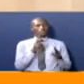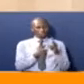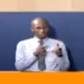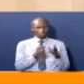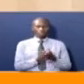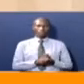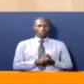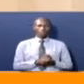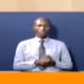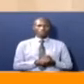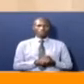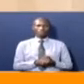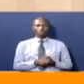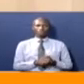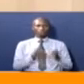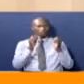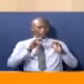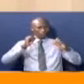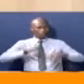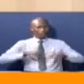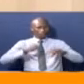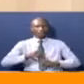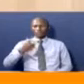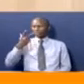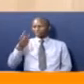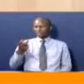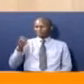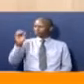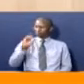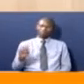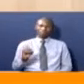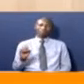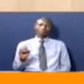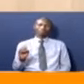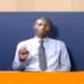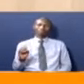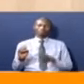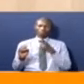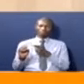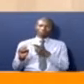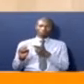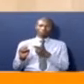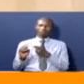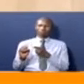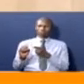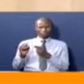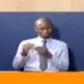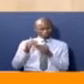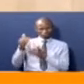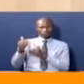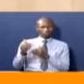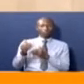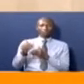2022, ni tutona kwithwa ethani batonyaka na 30%. Mm. Na ende tuisea iti ya muno payambe yange kwa kwithwa